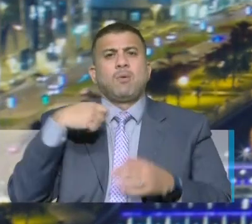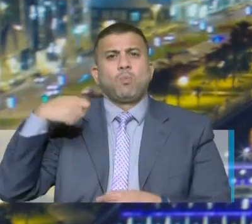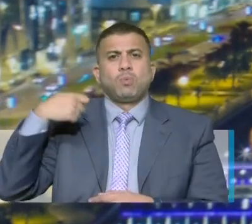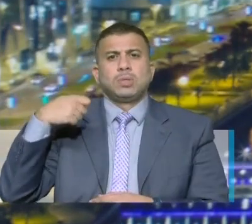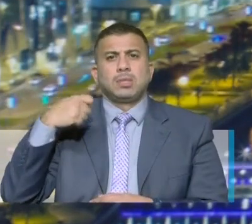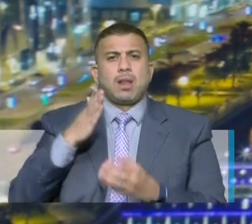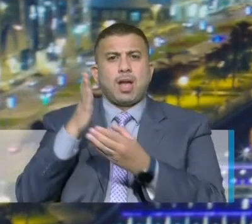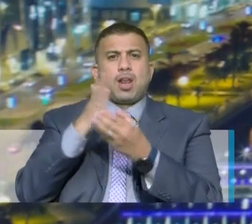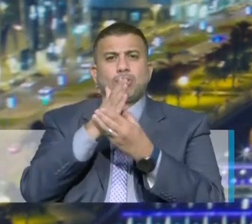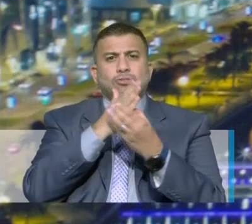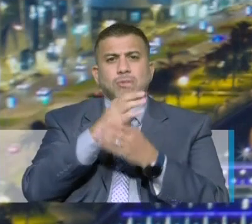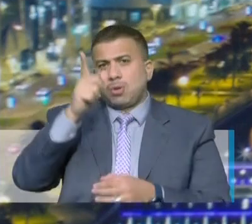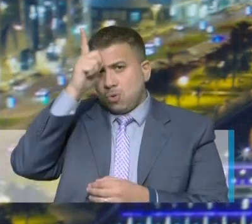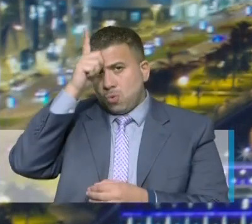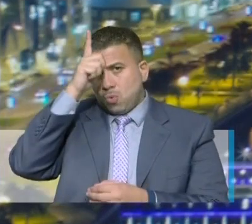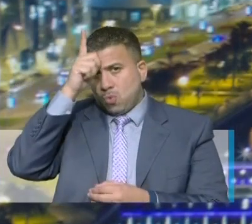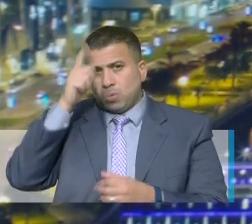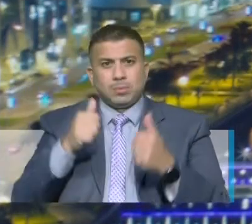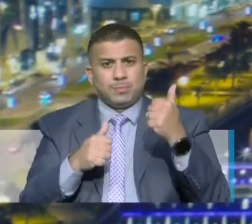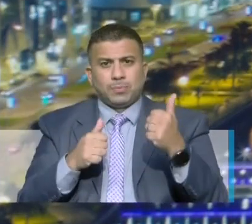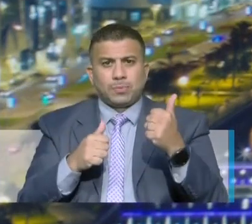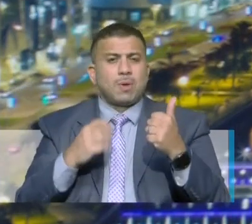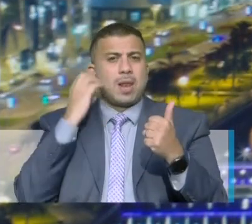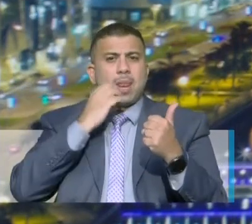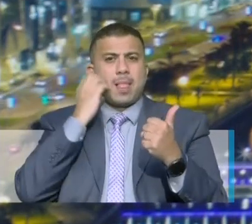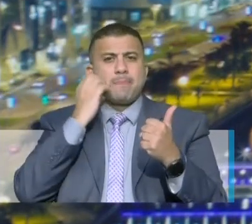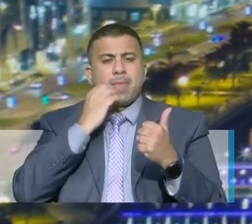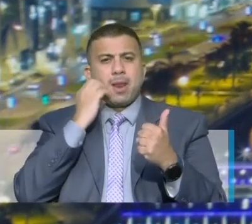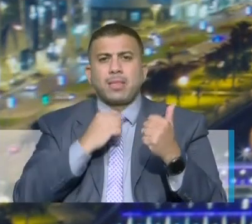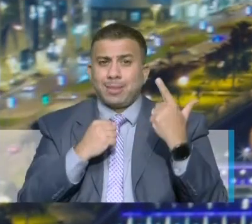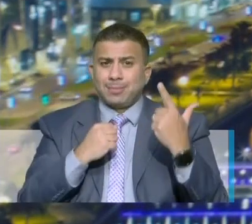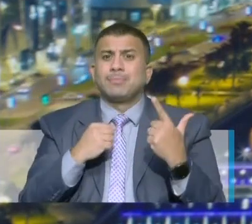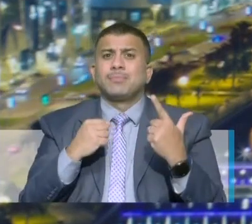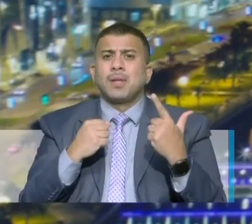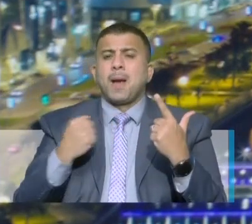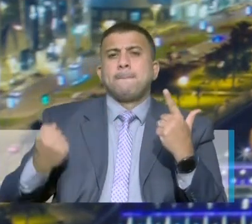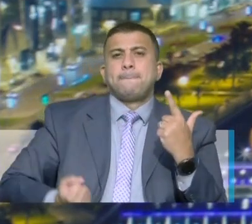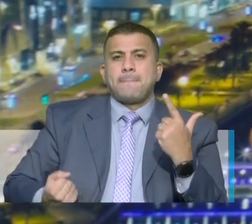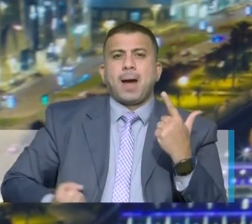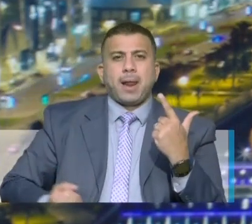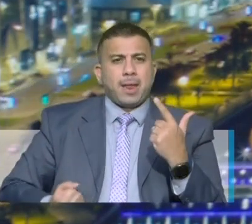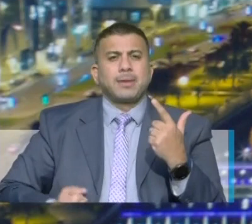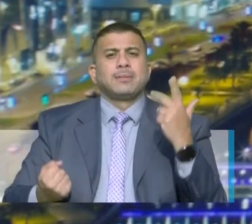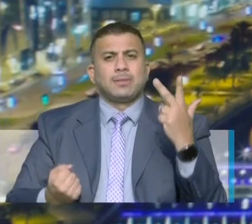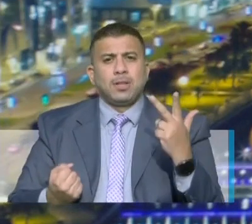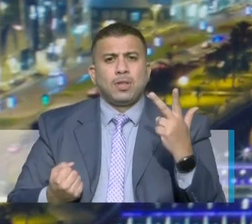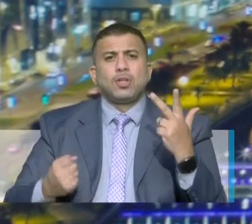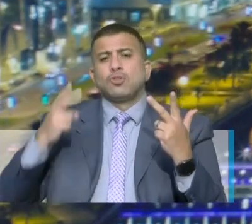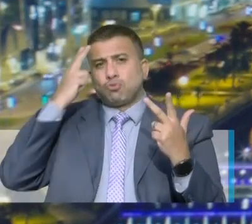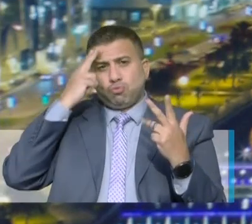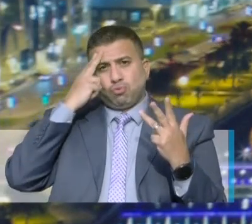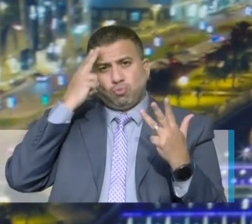وزراء خارجيه كل من المملكه الاردنيه الهاشميه ودوله الامارات العرب يه المتحده